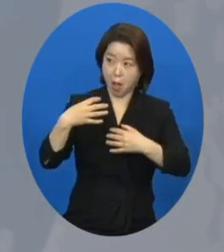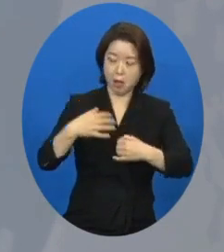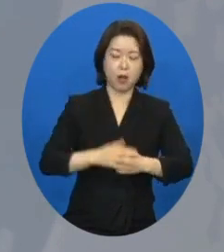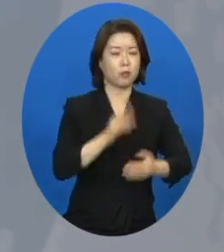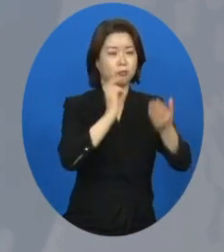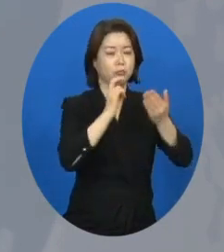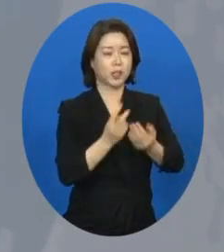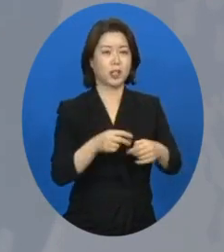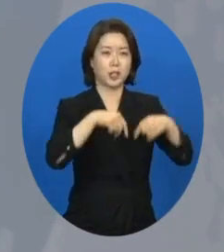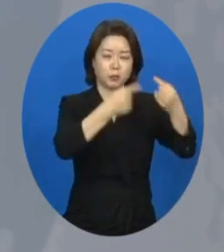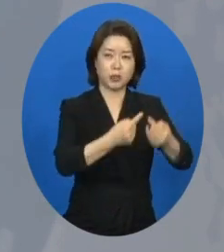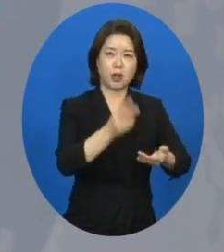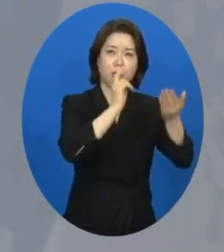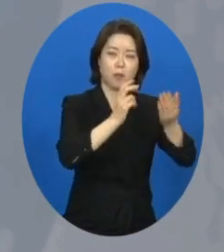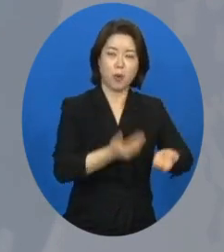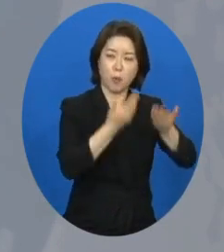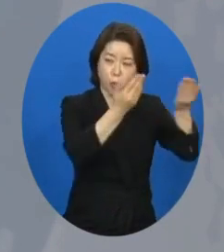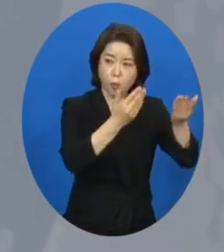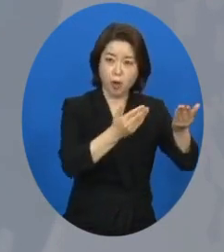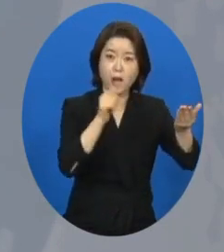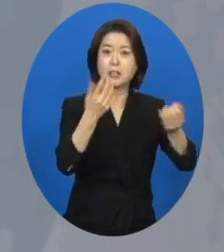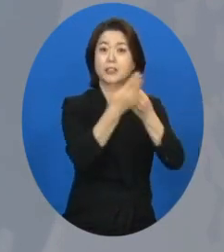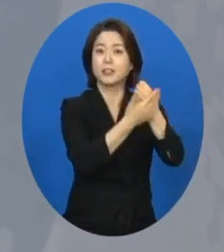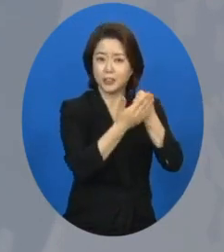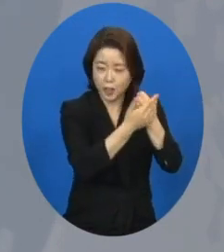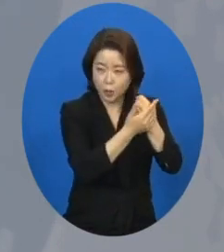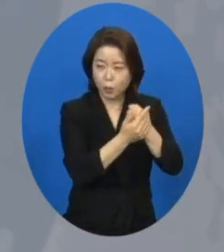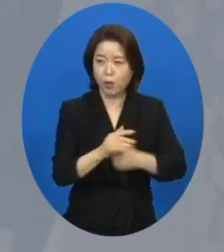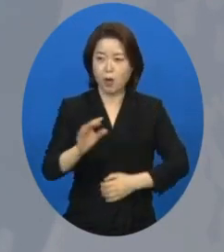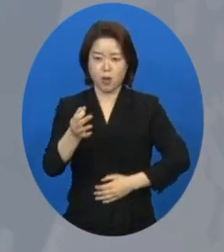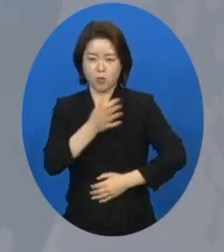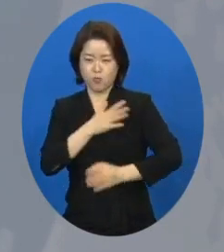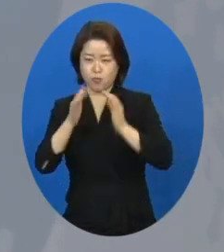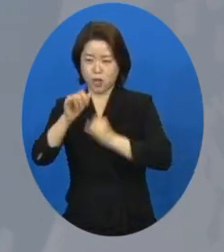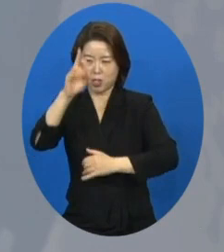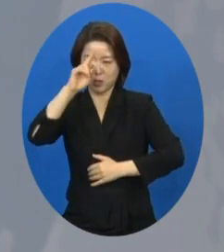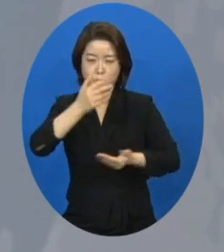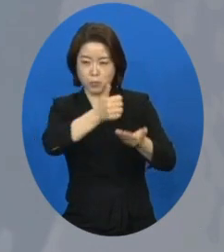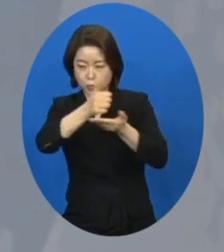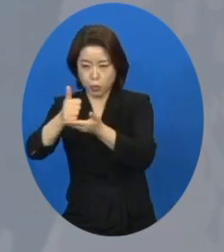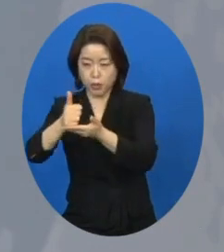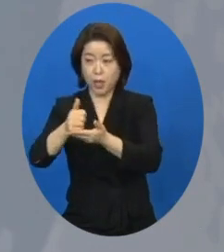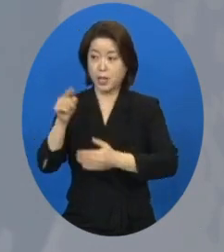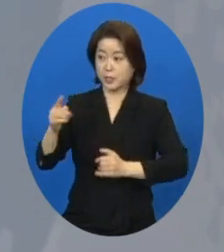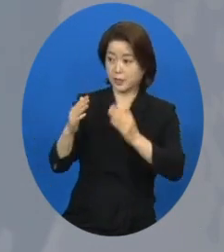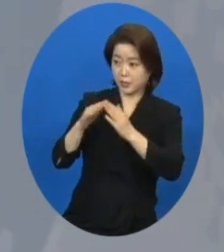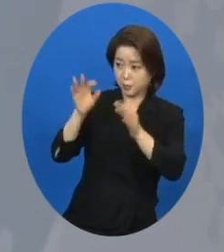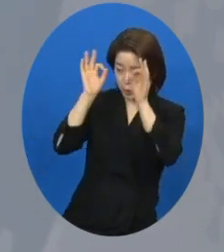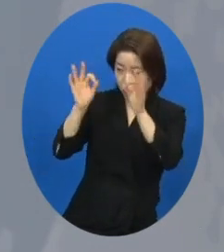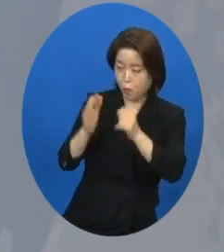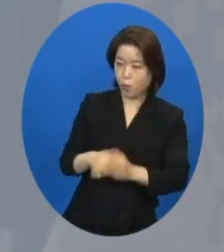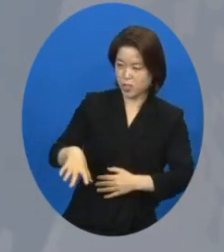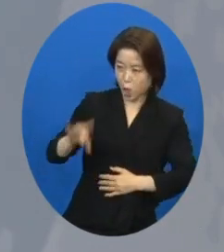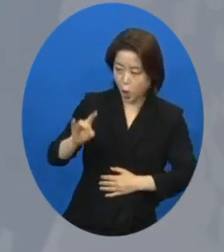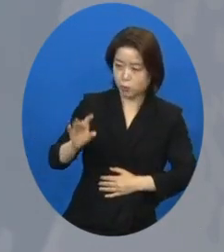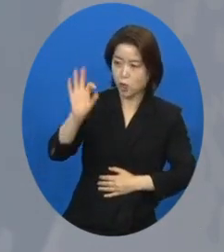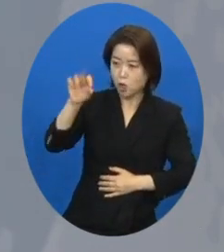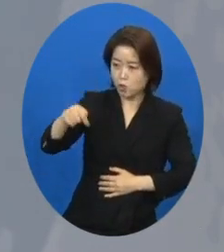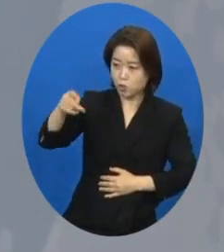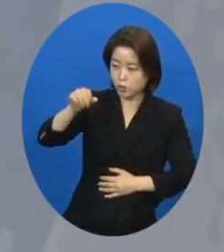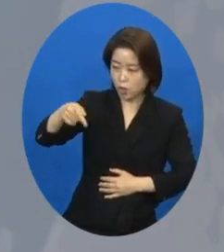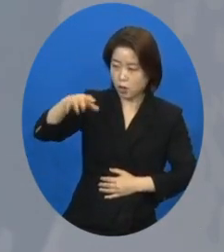어느 부자 의사집에 점심 초대를 받았다. 그 집에서 헤이즈는 처음으로 유성기를 보았고